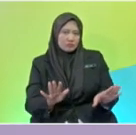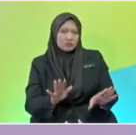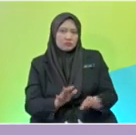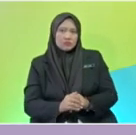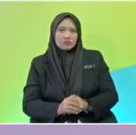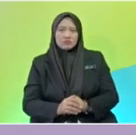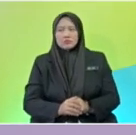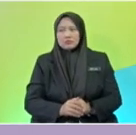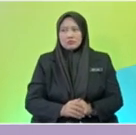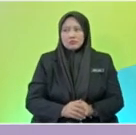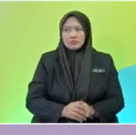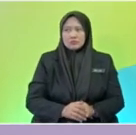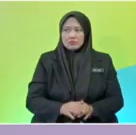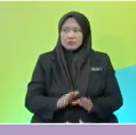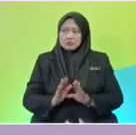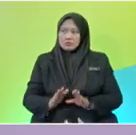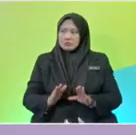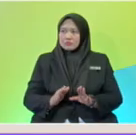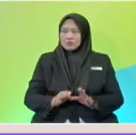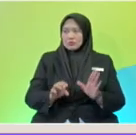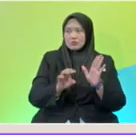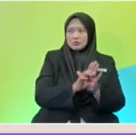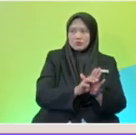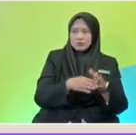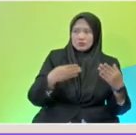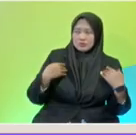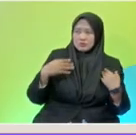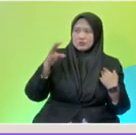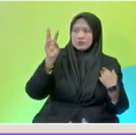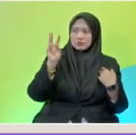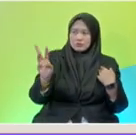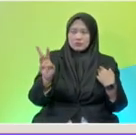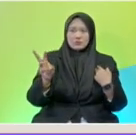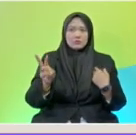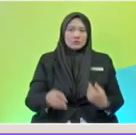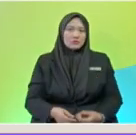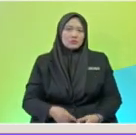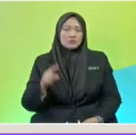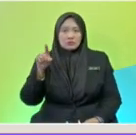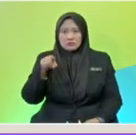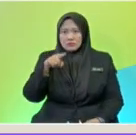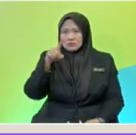pertama ada 6 ada 6 donat kita